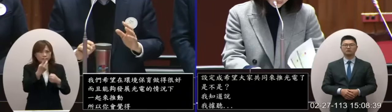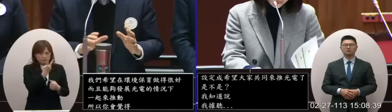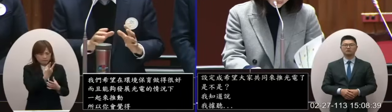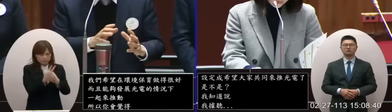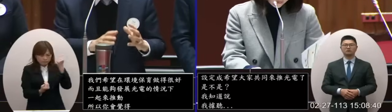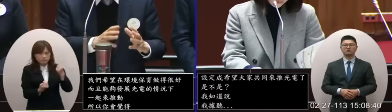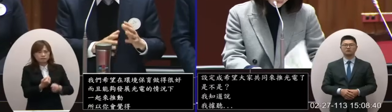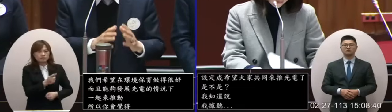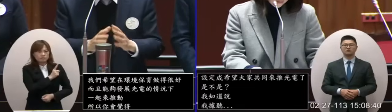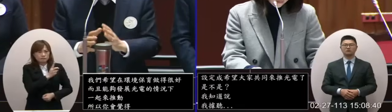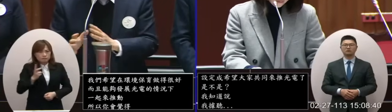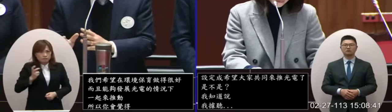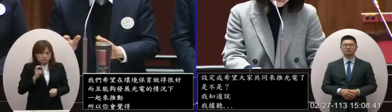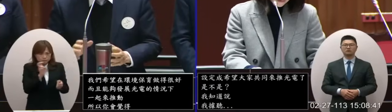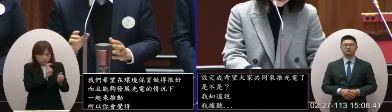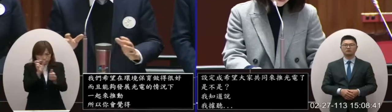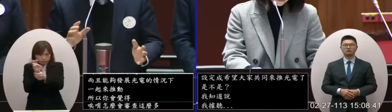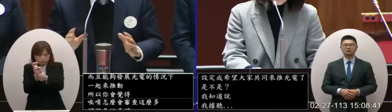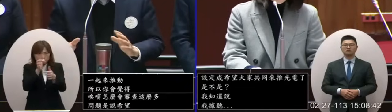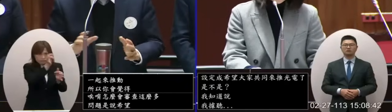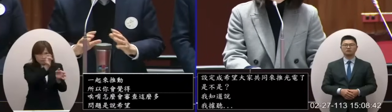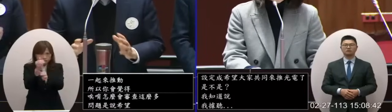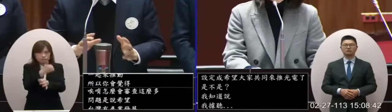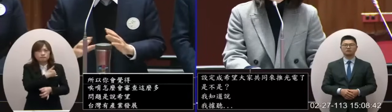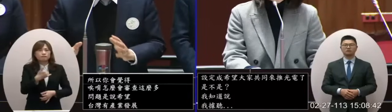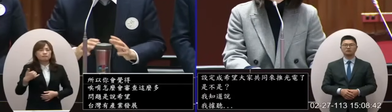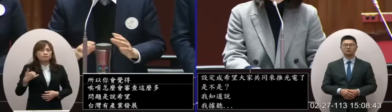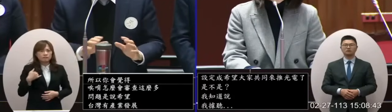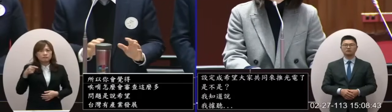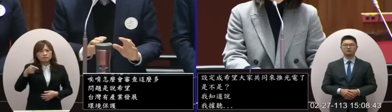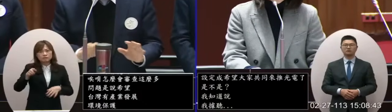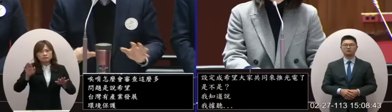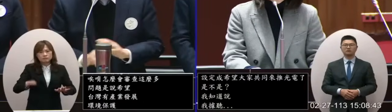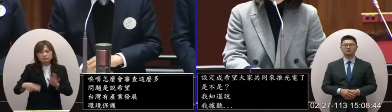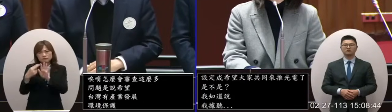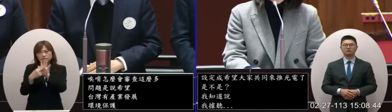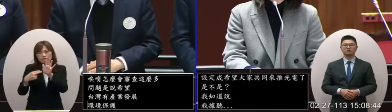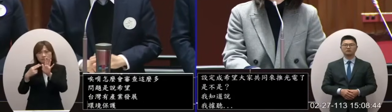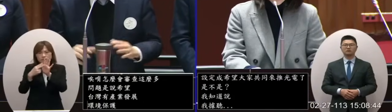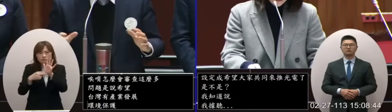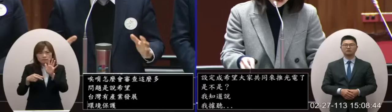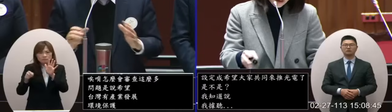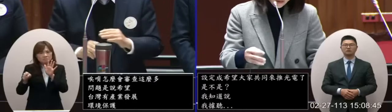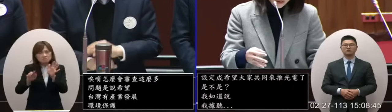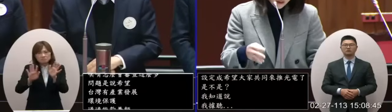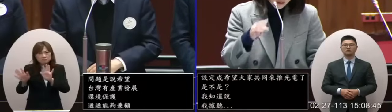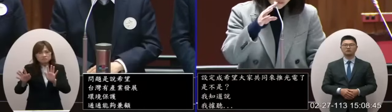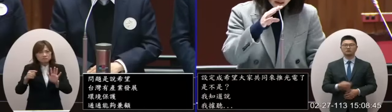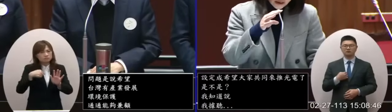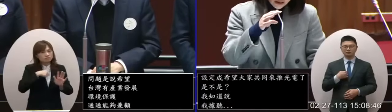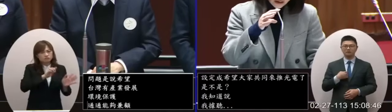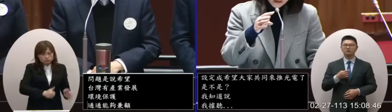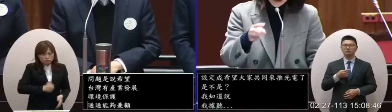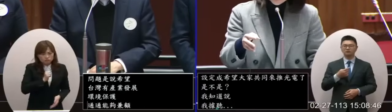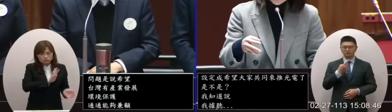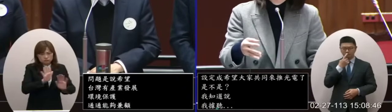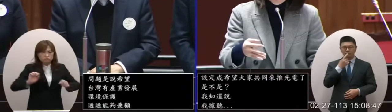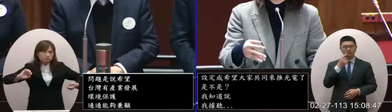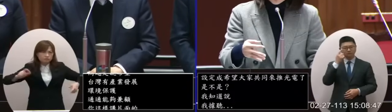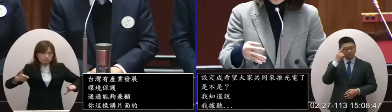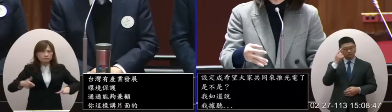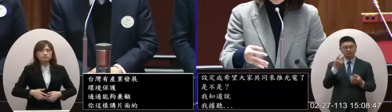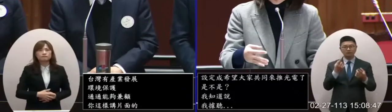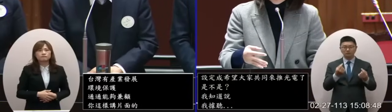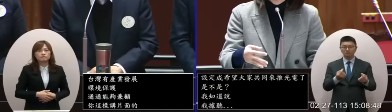以你这样讲片面的，实际上不是我们的情况，我们部会是合作的。 我也是